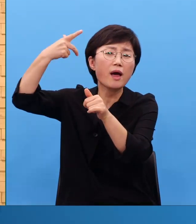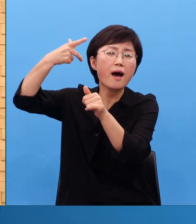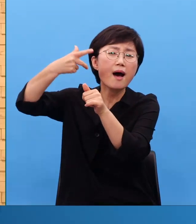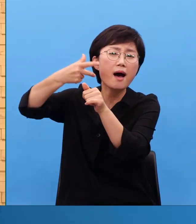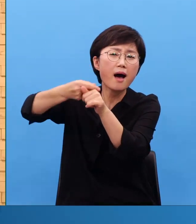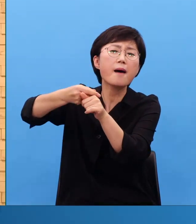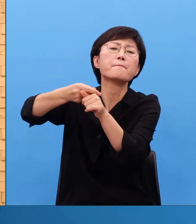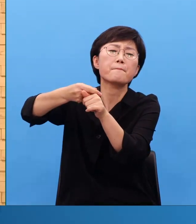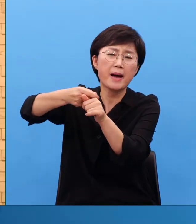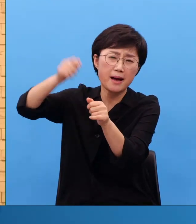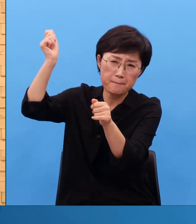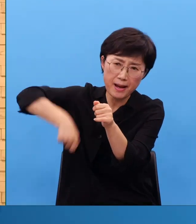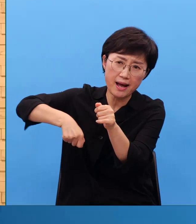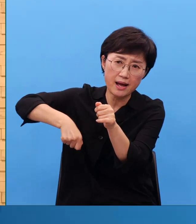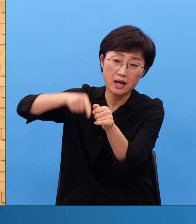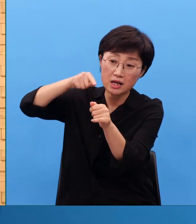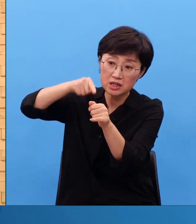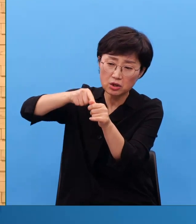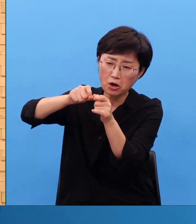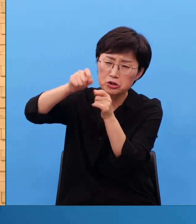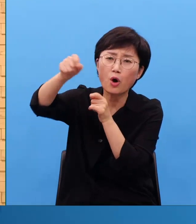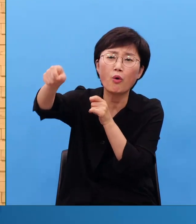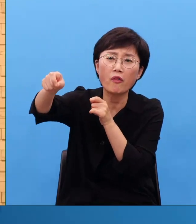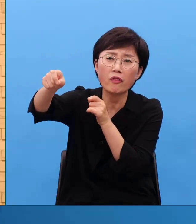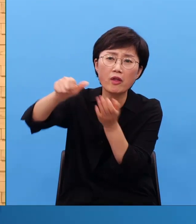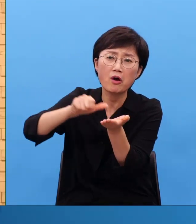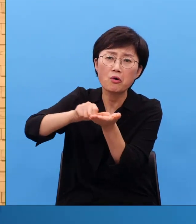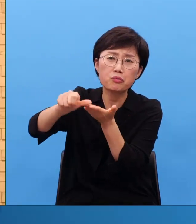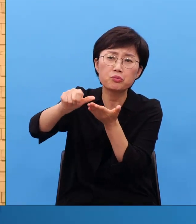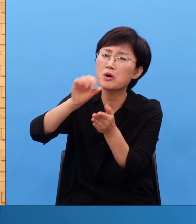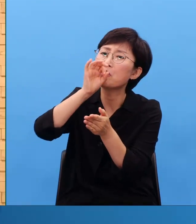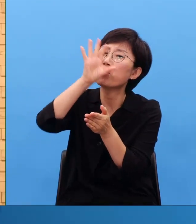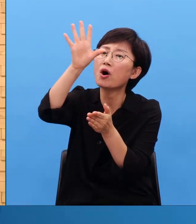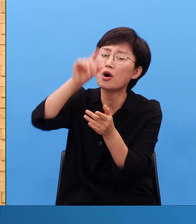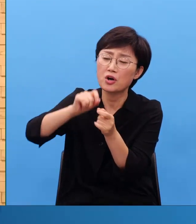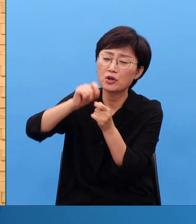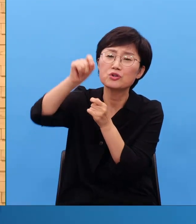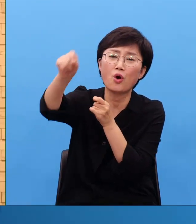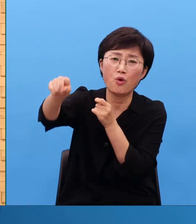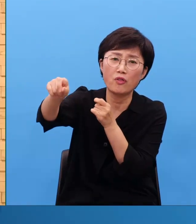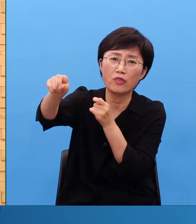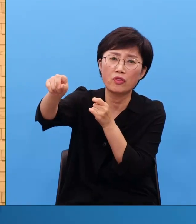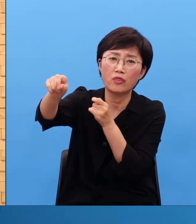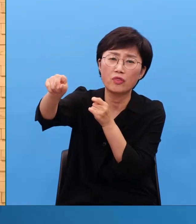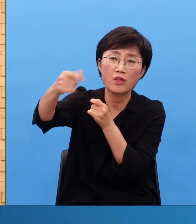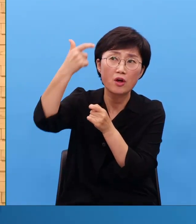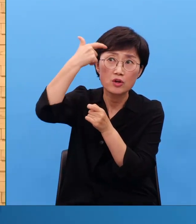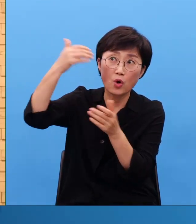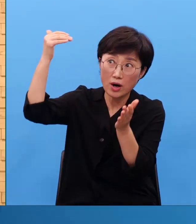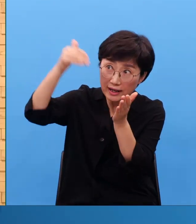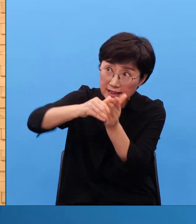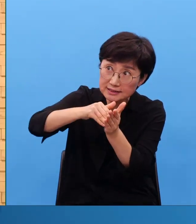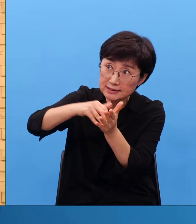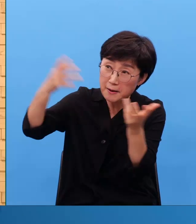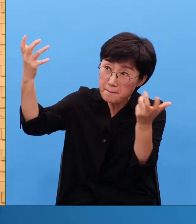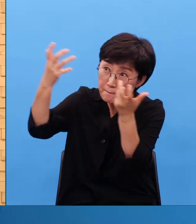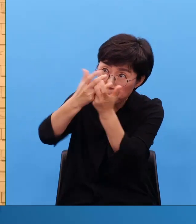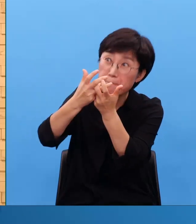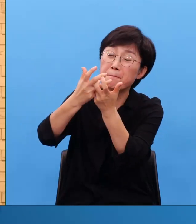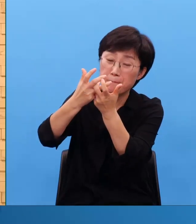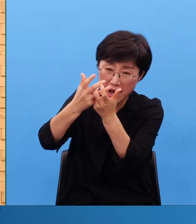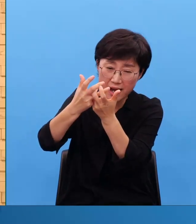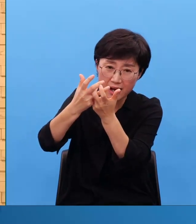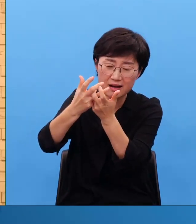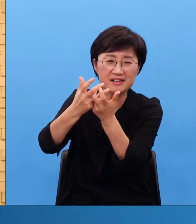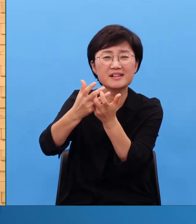이런 사람들 그게 내 영혼 속에 담기는 날 이제는 끝장이 나는 겁니다. And when you have the habit of the nature to always complain and